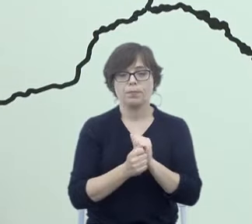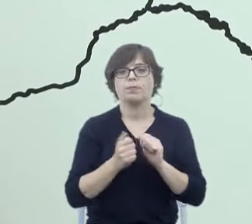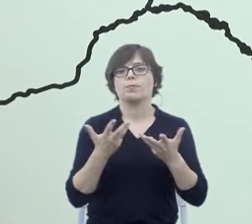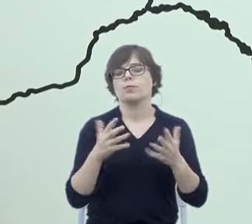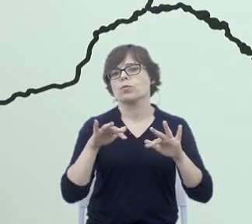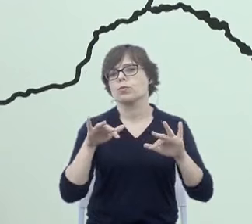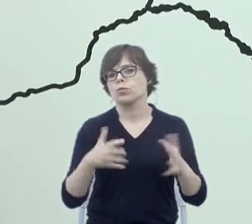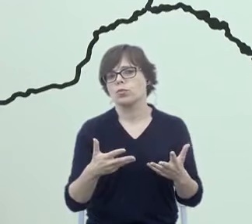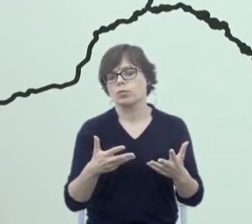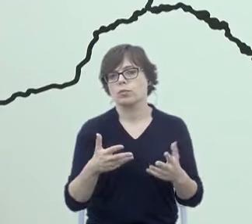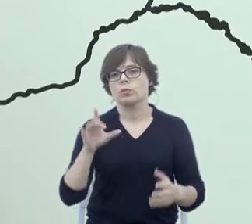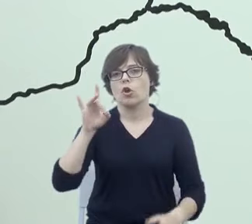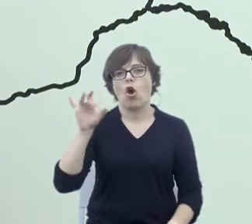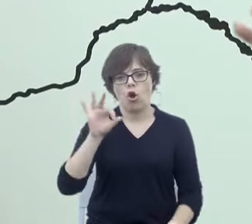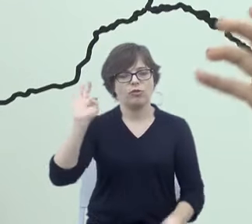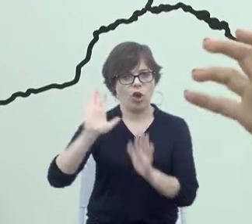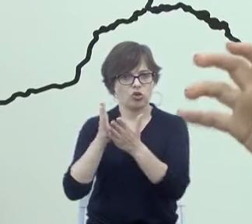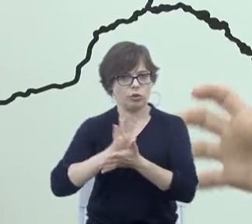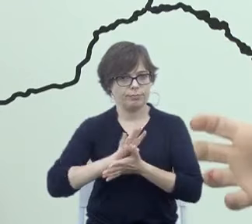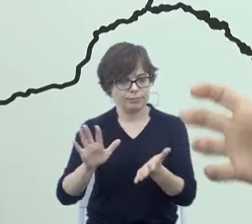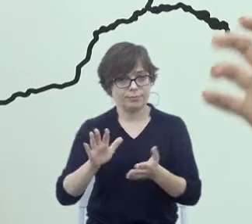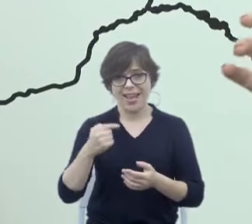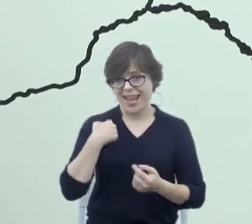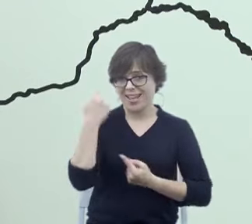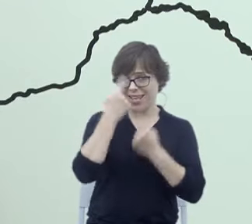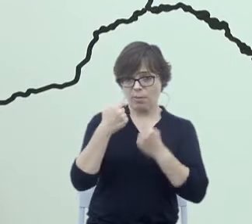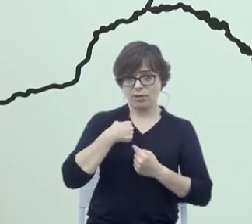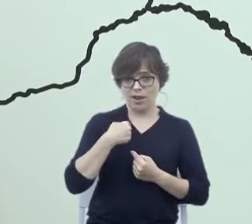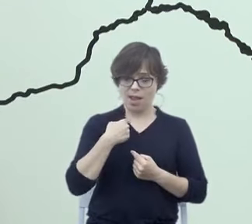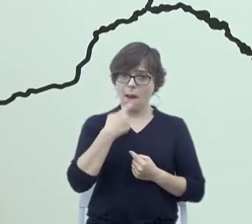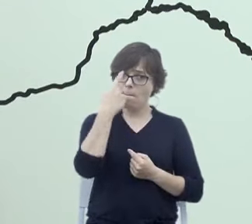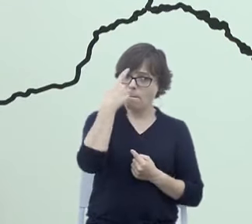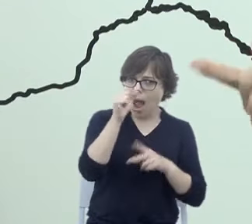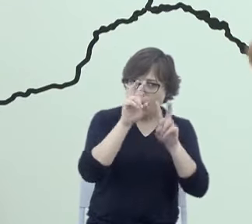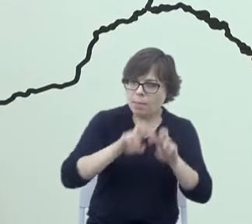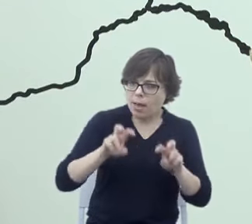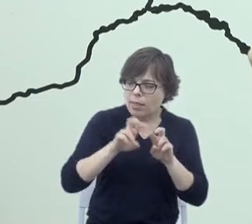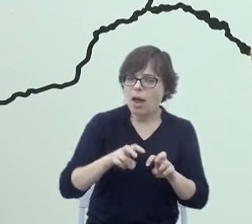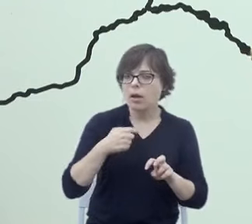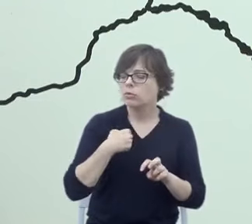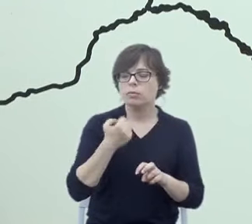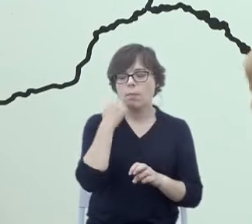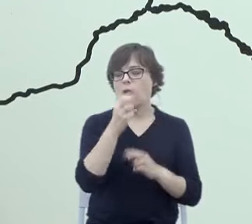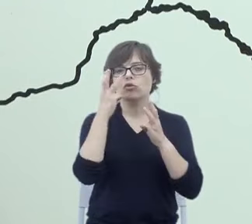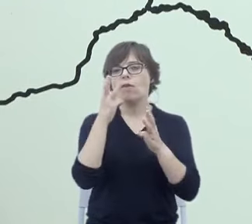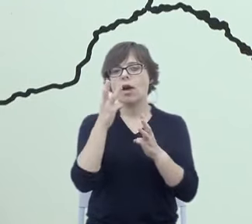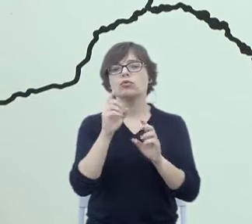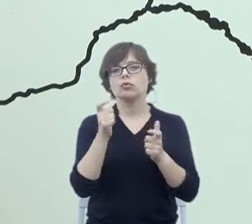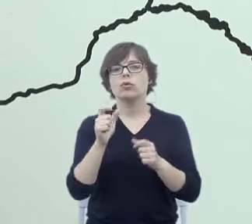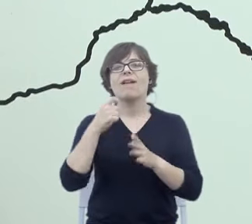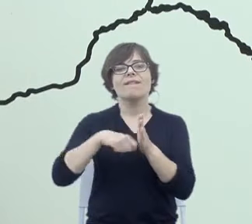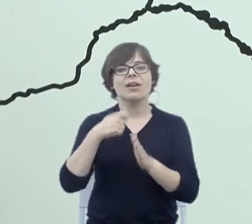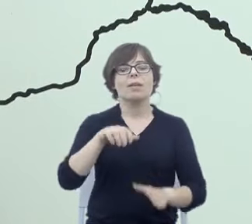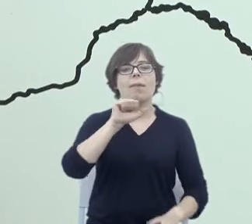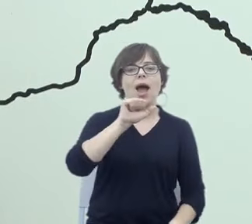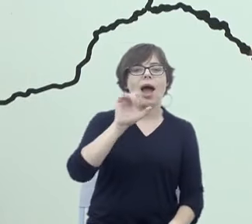kiedy Gross publikuje swoją książkę. Ja myślę, że dla mnie jako badacza pamięci bardzo ważnym świadectwem jest film Agnieszki Arnold,